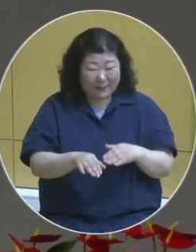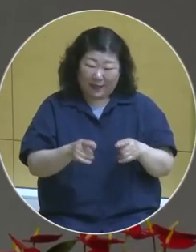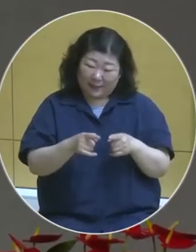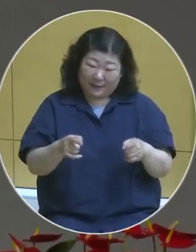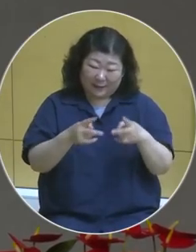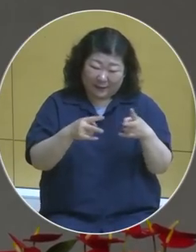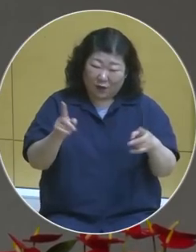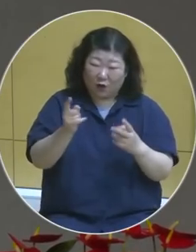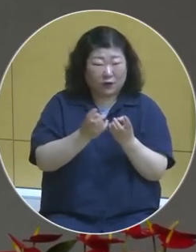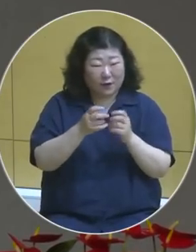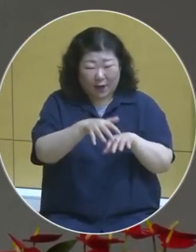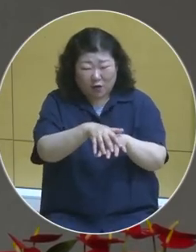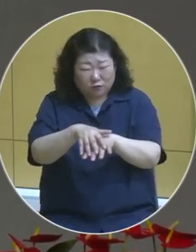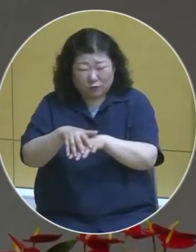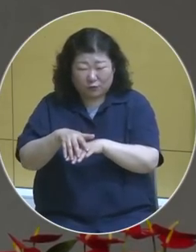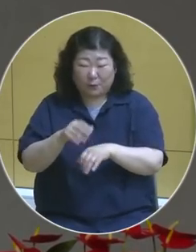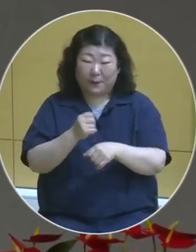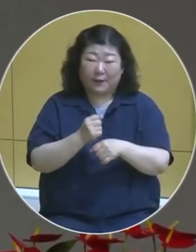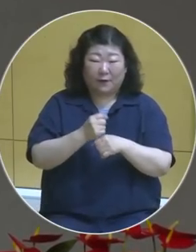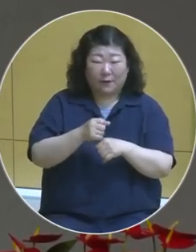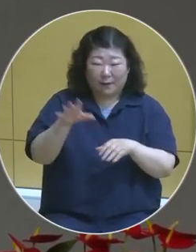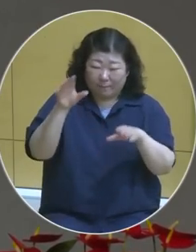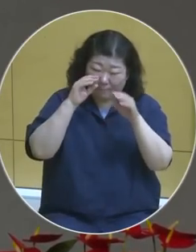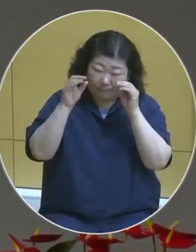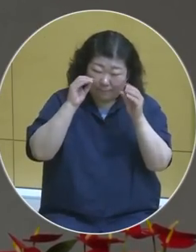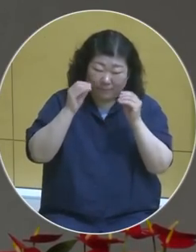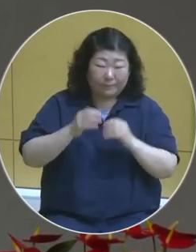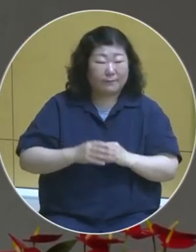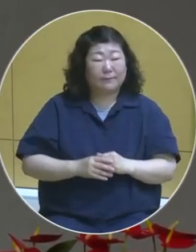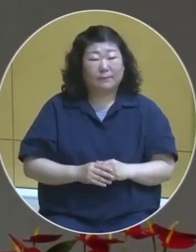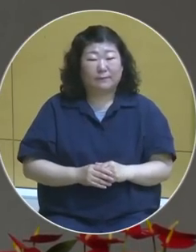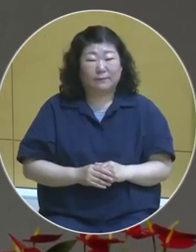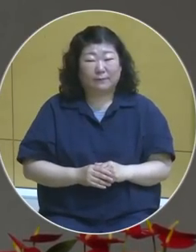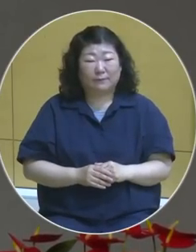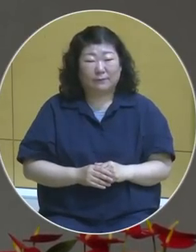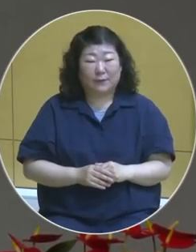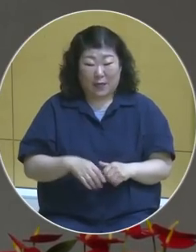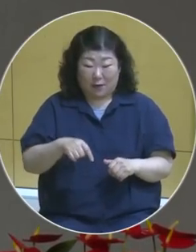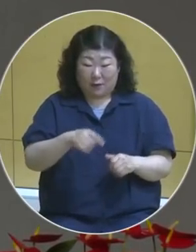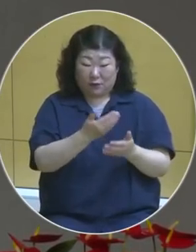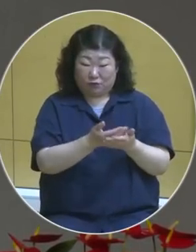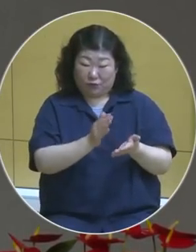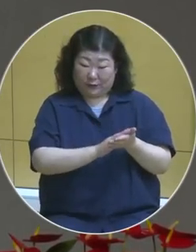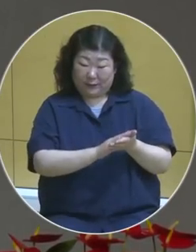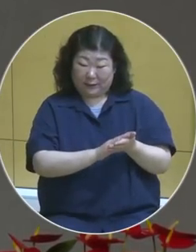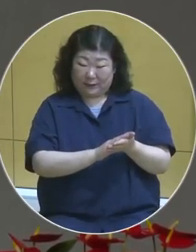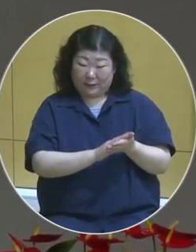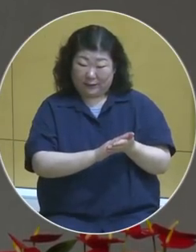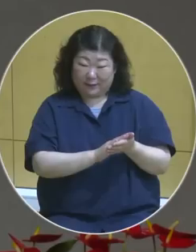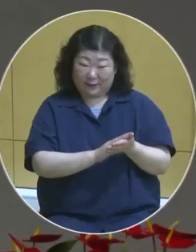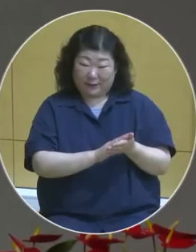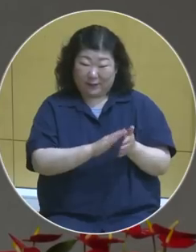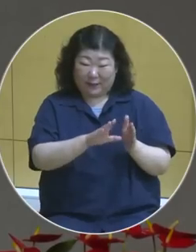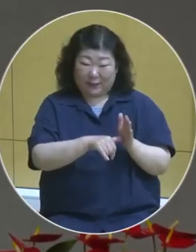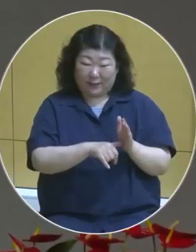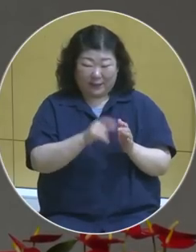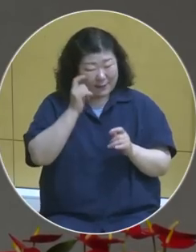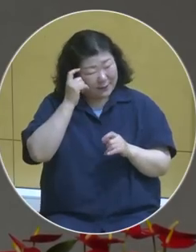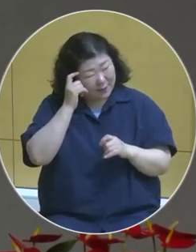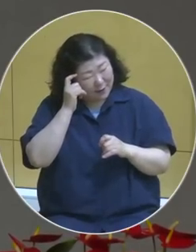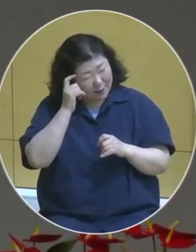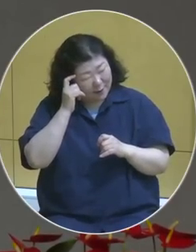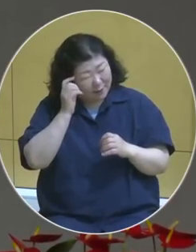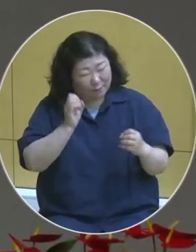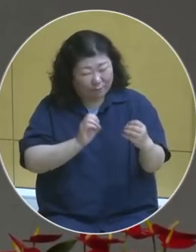이 어떻게 이 구조를 만들었는가, 내용들을 어떻게, 그리고 리모델링 하면서 이걸 다 함께 의견을 나누어서 만든